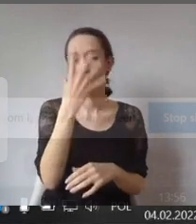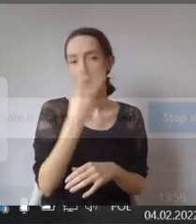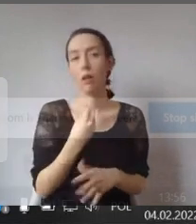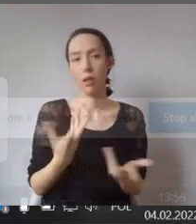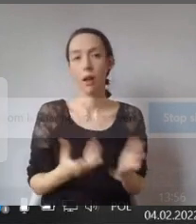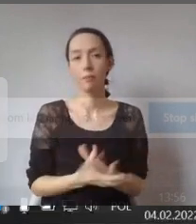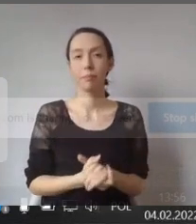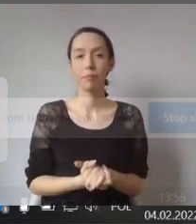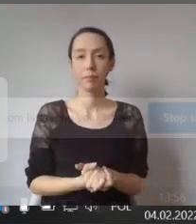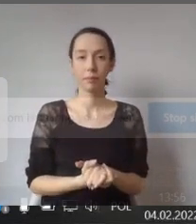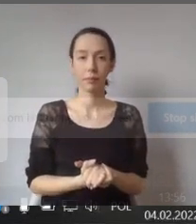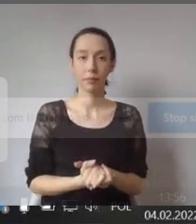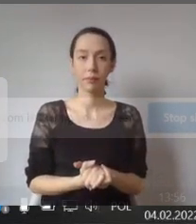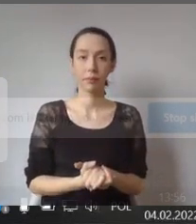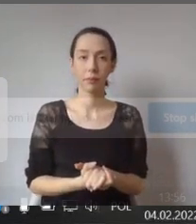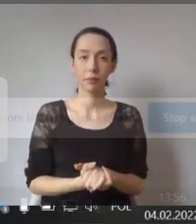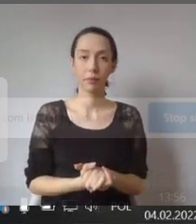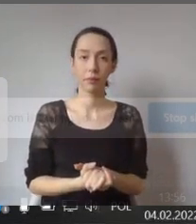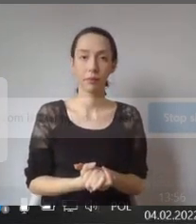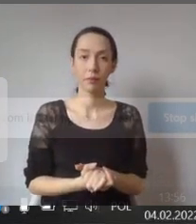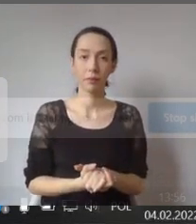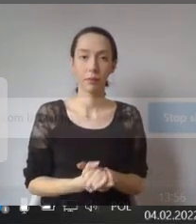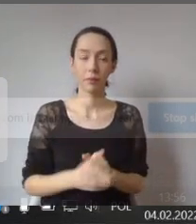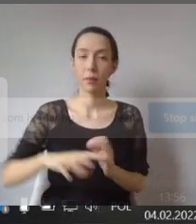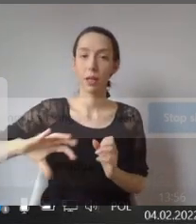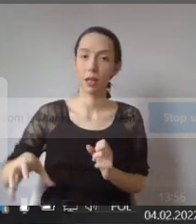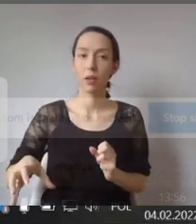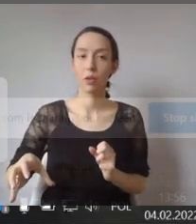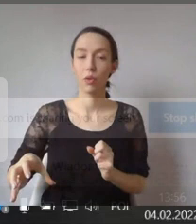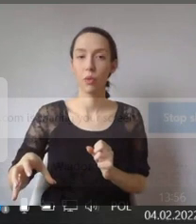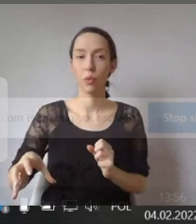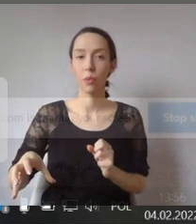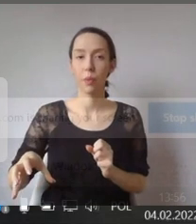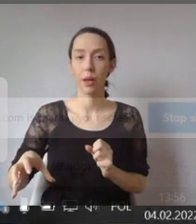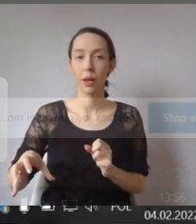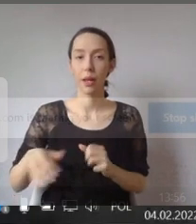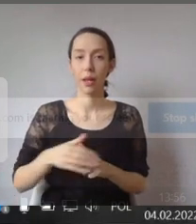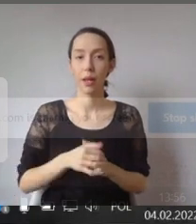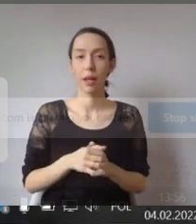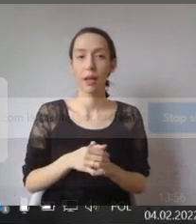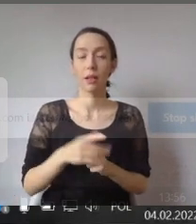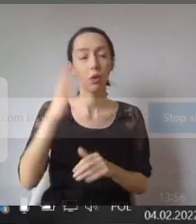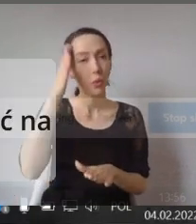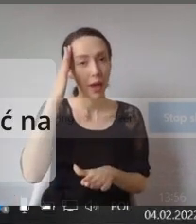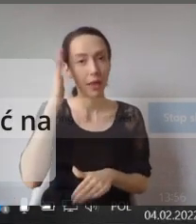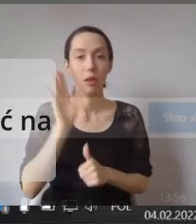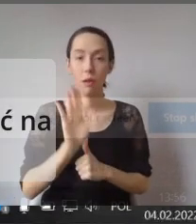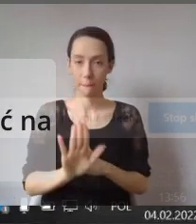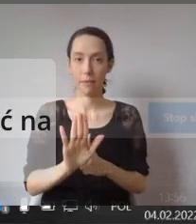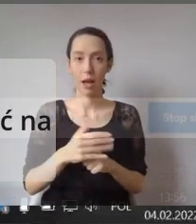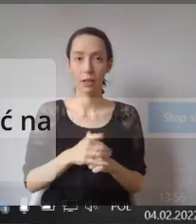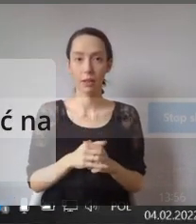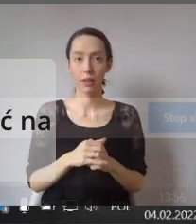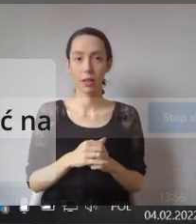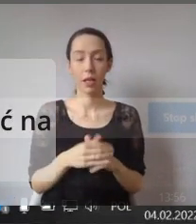jest potwierdzenie dla grupy Waszych odbiorców, że faktycznie daną umiejętność posiadacie. I też warto